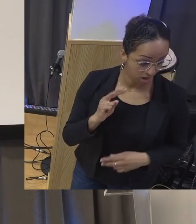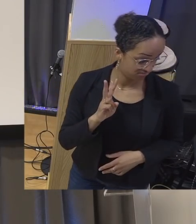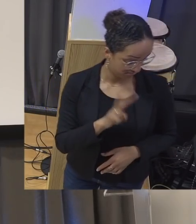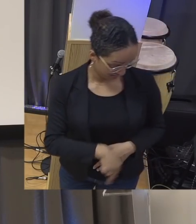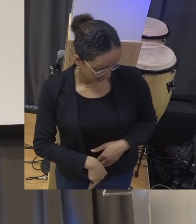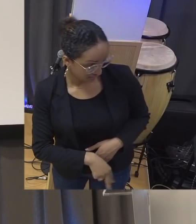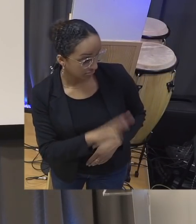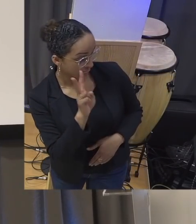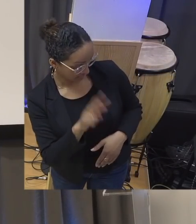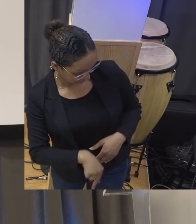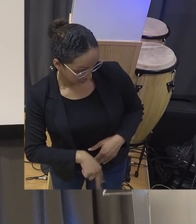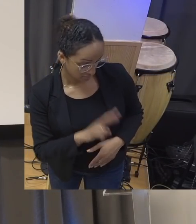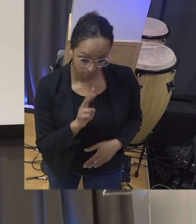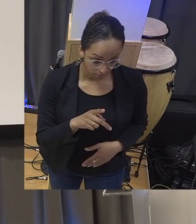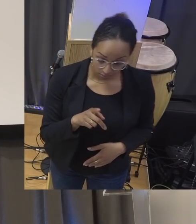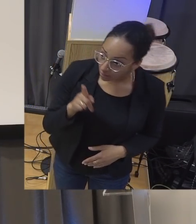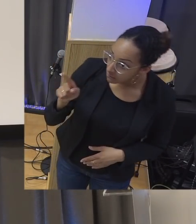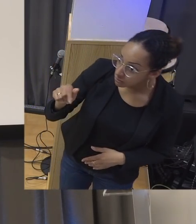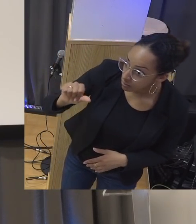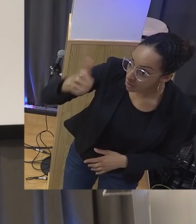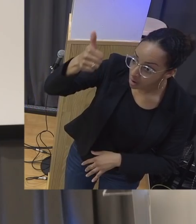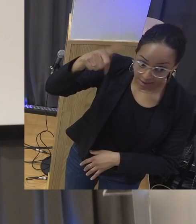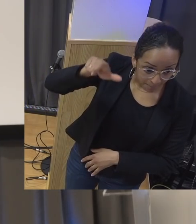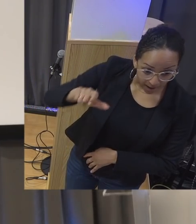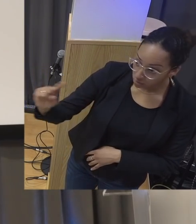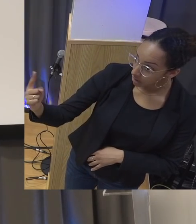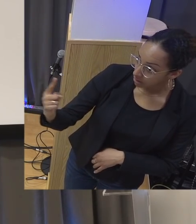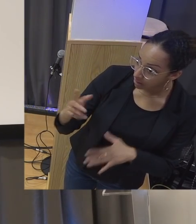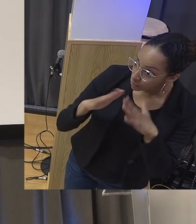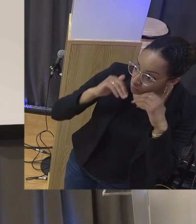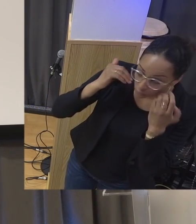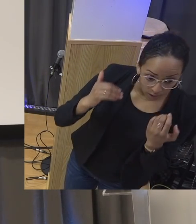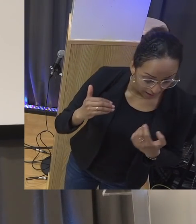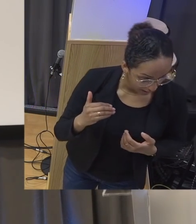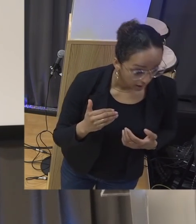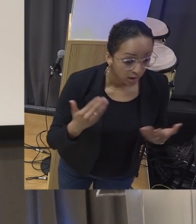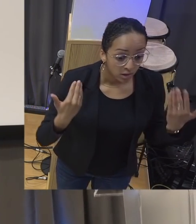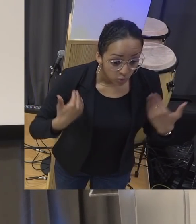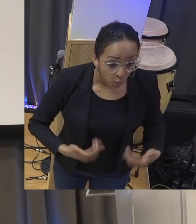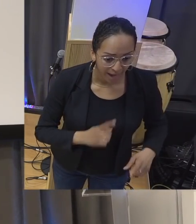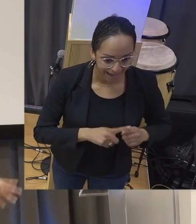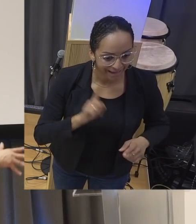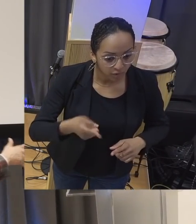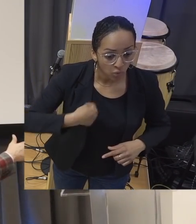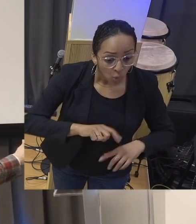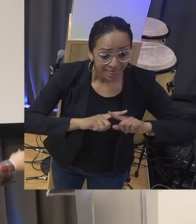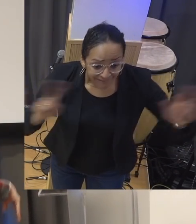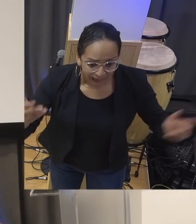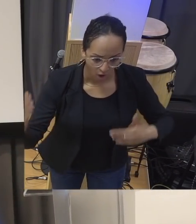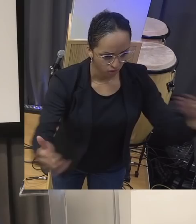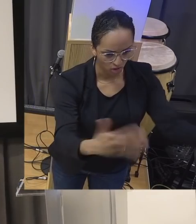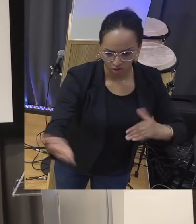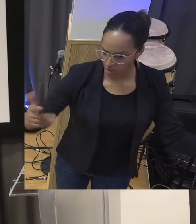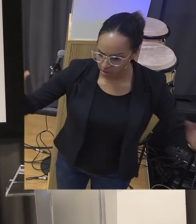Mais vous êtes la seule qui m'a souri. Le chrétien doit faire la différence. Il est animé par